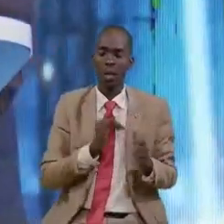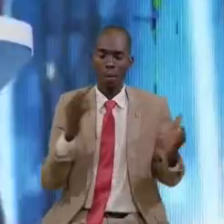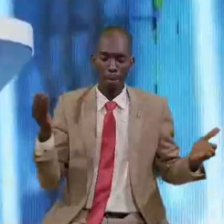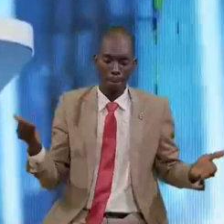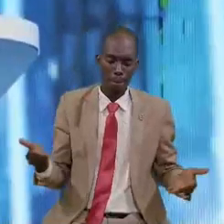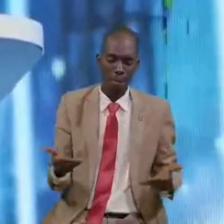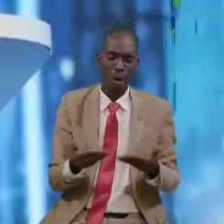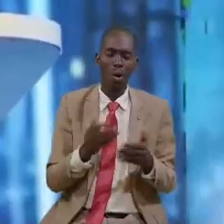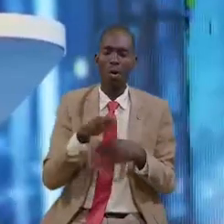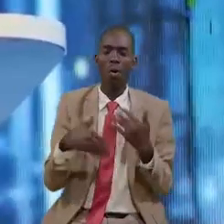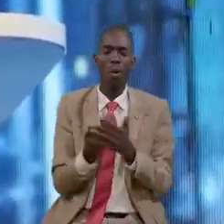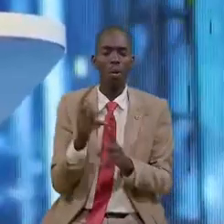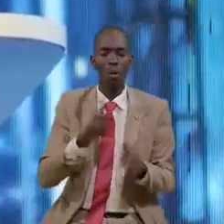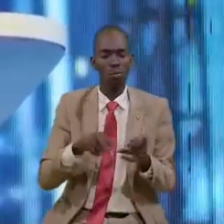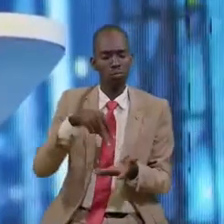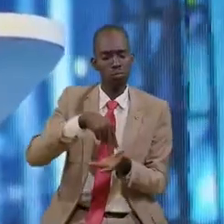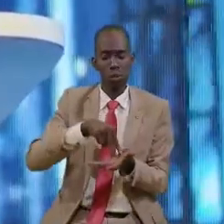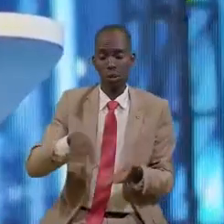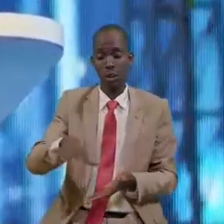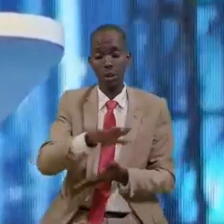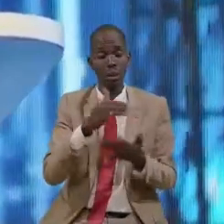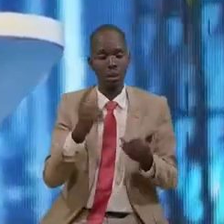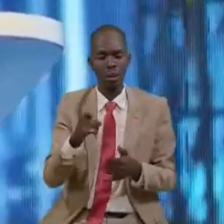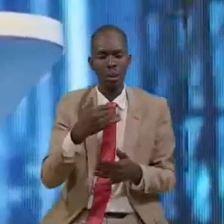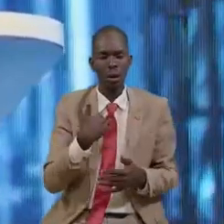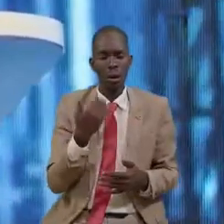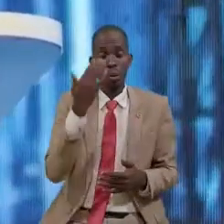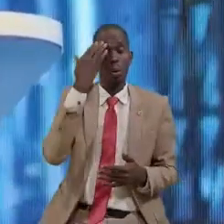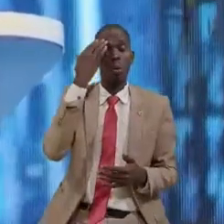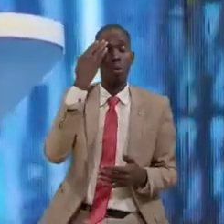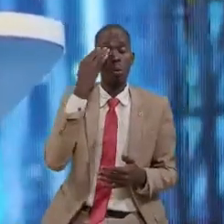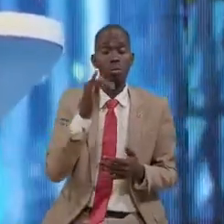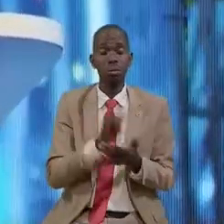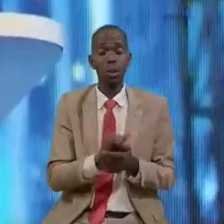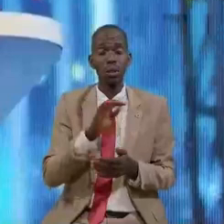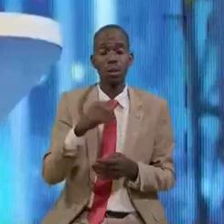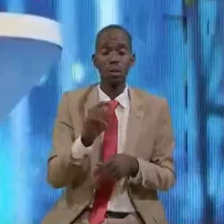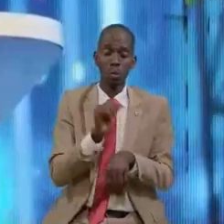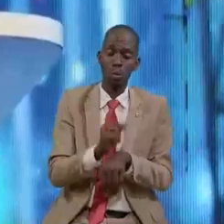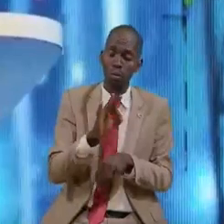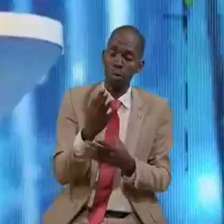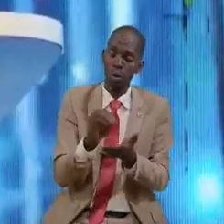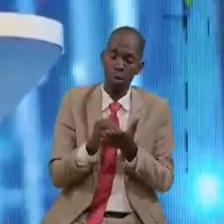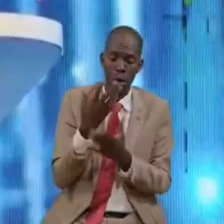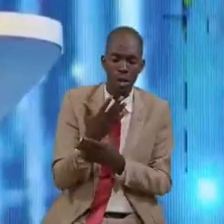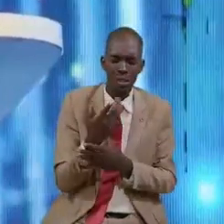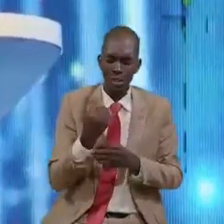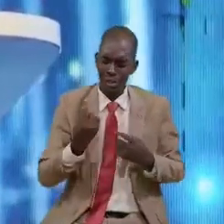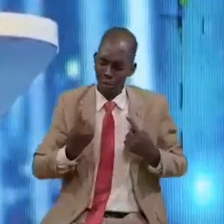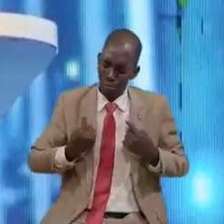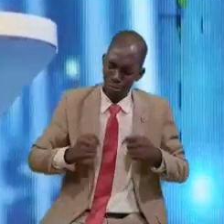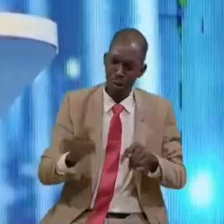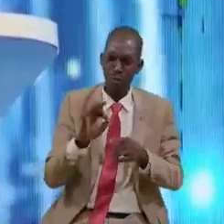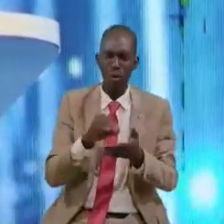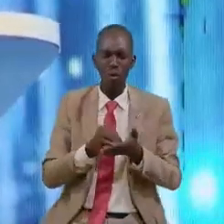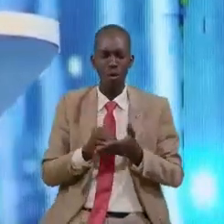tous ces gens qui se sont tenus debout et qui ont reconnu que les efforts de leurs mains, les œuvres de leurs